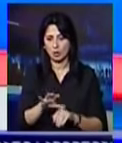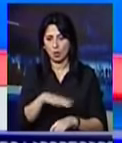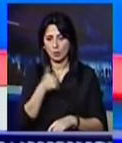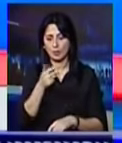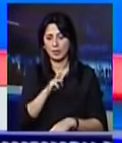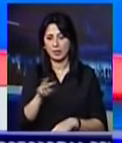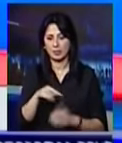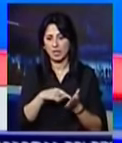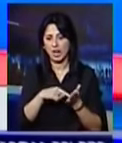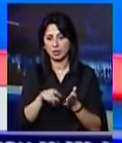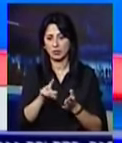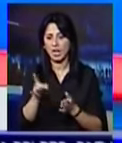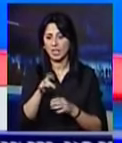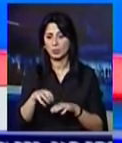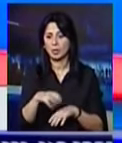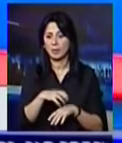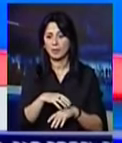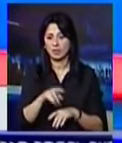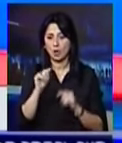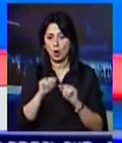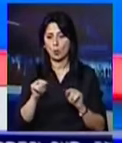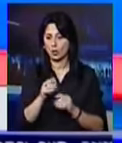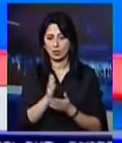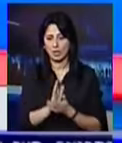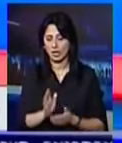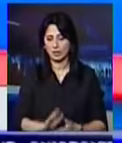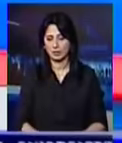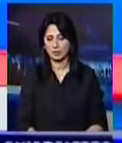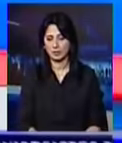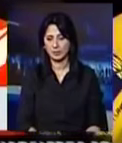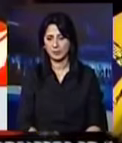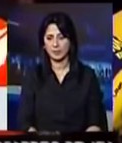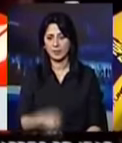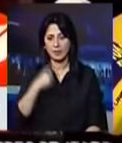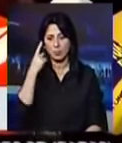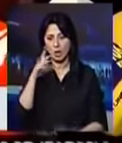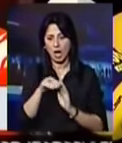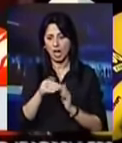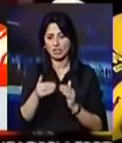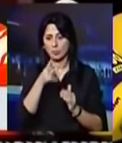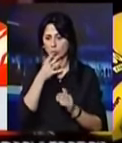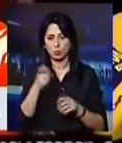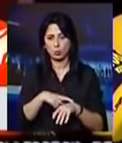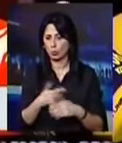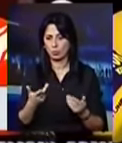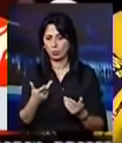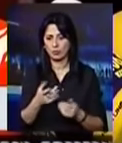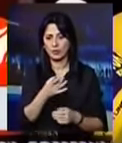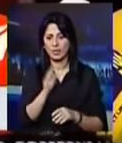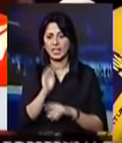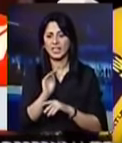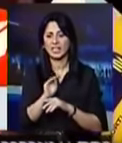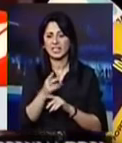qopeli premierministri khasusoms rom respublikuri partiis oponenti ar aris. მე ვფიქრობ, რომ არჩევნებამდე მაგის დრო აღარა.